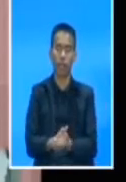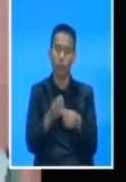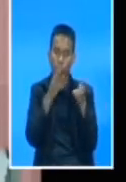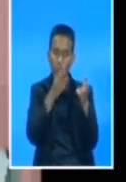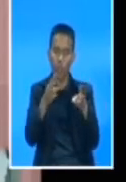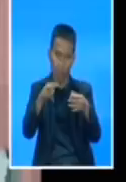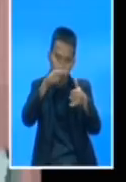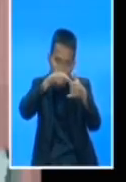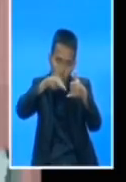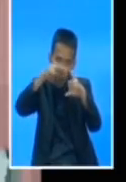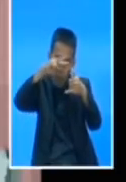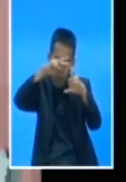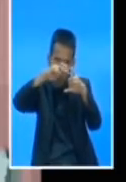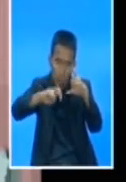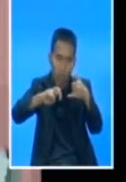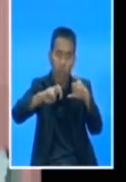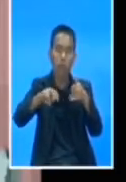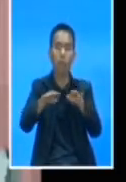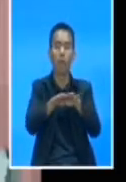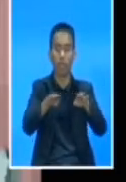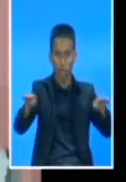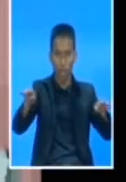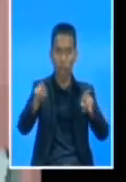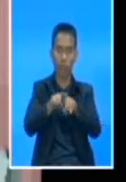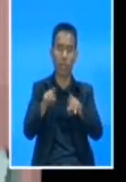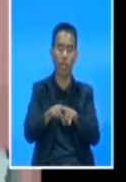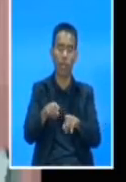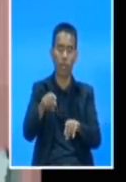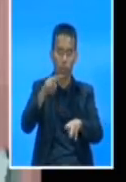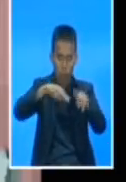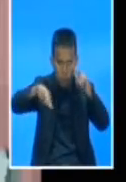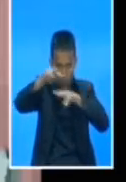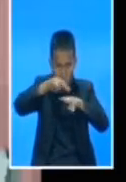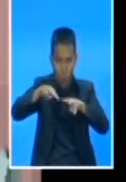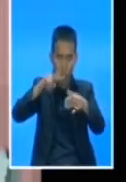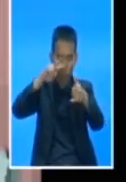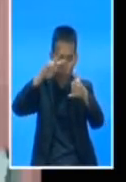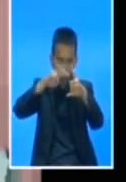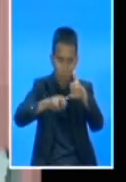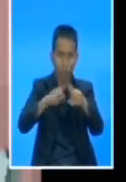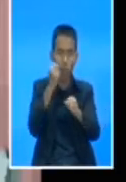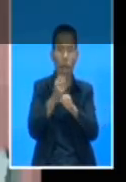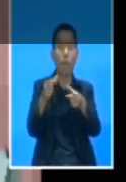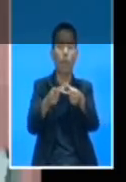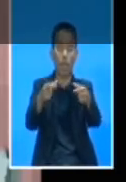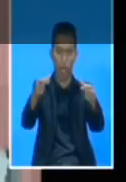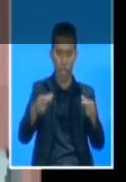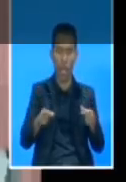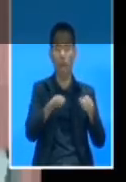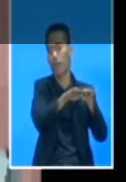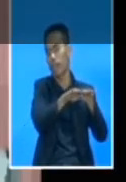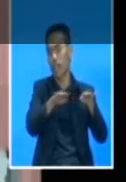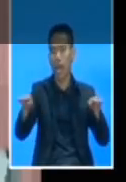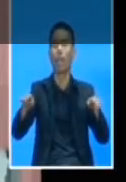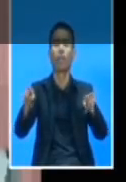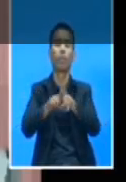จน์ต้องมาตรฐานเดียวกันตรวจพิสูจน์ได้ผลมาแล้วการทำรายงานต้องมาตรฐานเดียวกัน